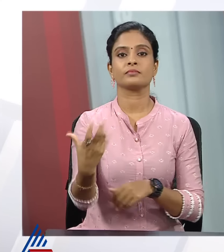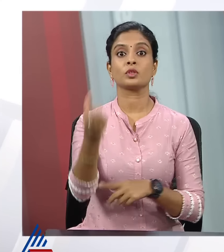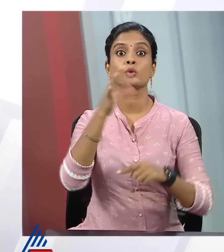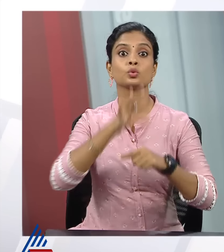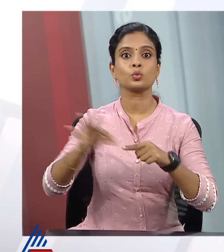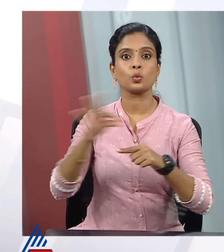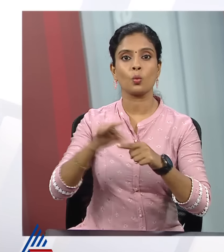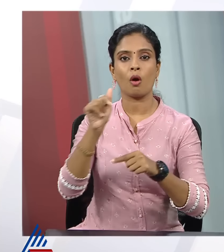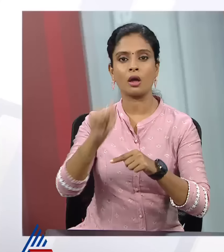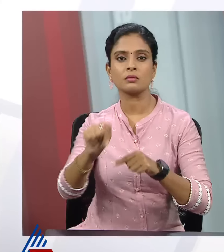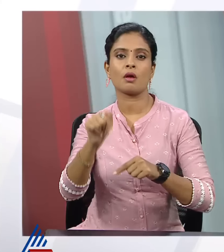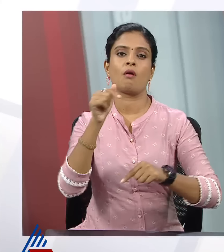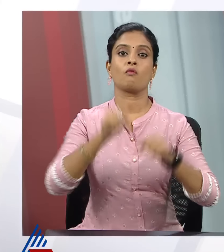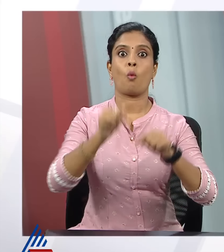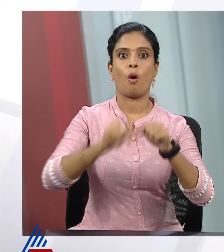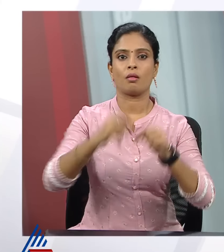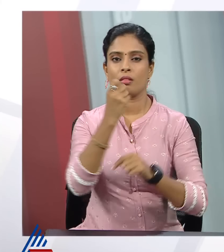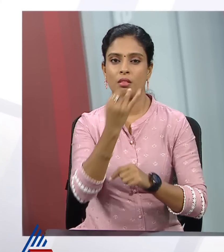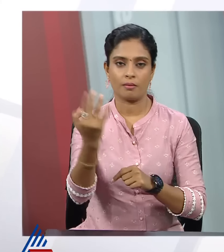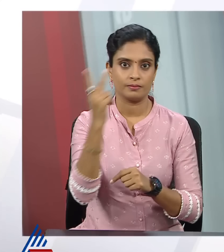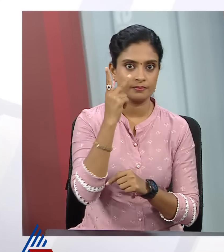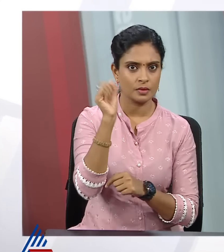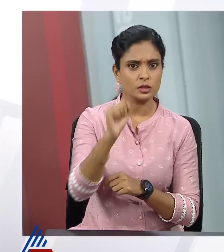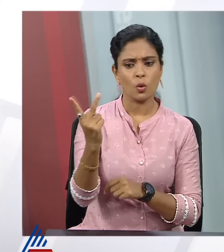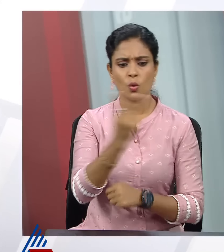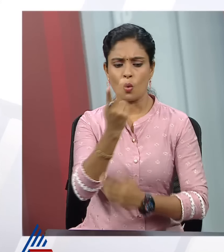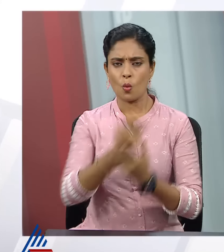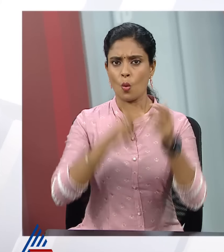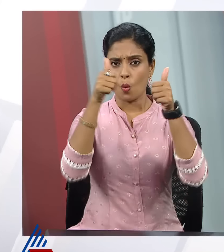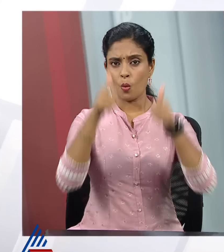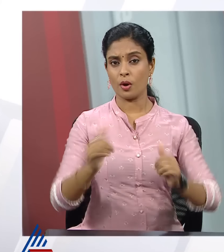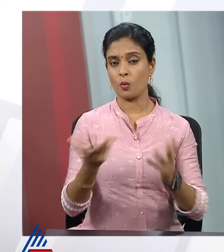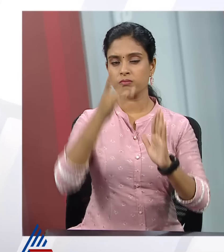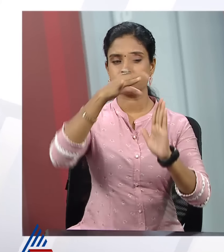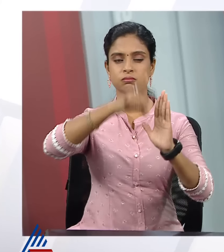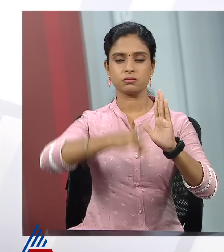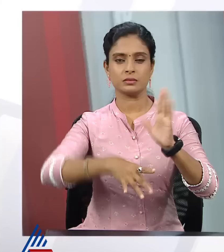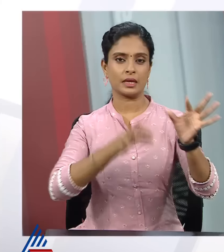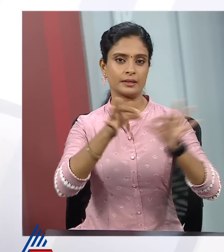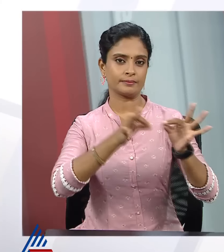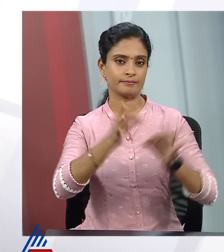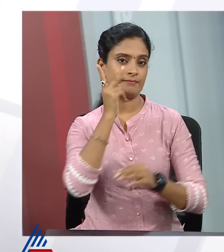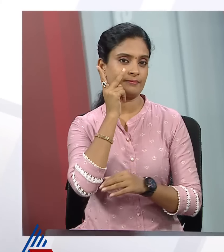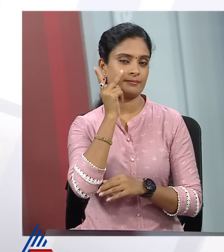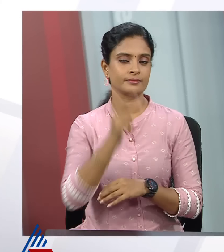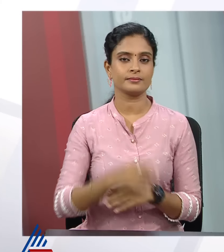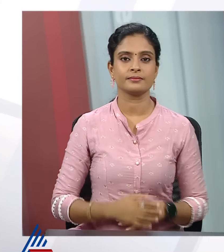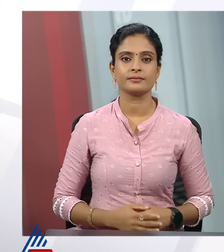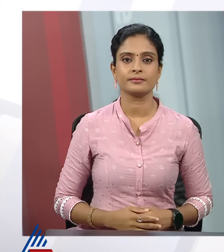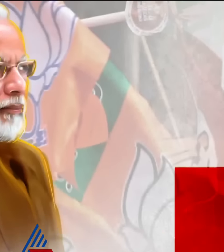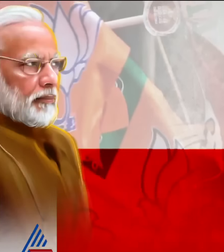ഈ രണ്ട് സംസ്ഥാനങ്ങളിലും എന്തായിരിക്കും ഫലം? വിശദമായ വിശകലനത്തിലേക്ക് നമ്മൾ പോകുന്നു. ആരെ തുണയ്ക്കും ഈ സംസ്ഥാനങ്ങൾ?